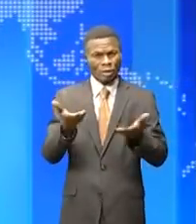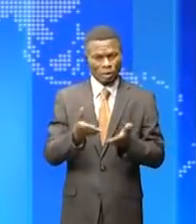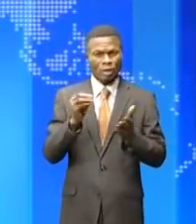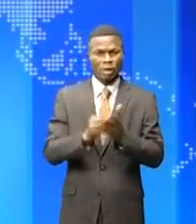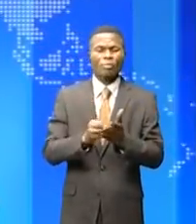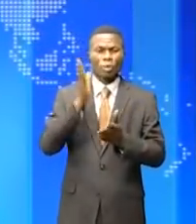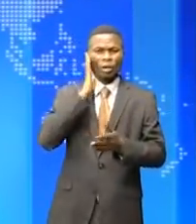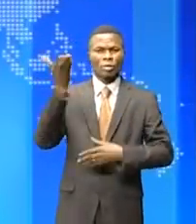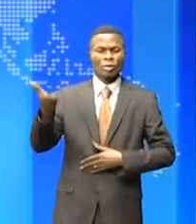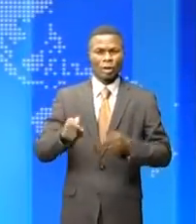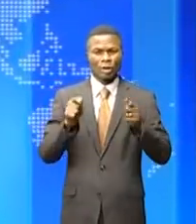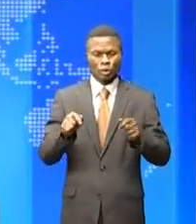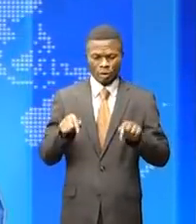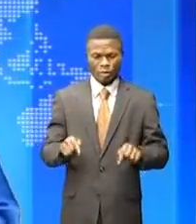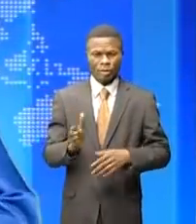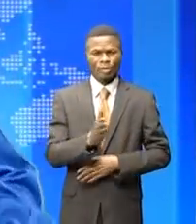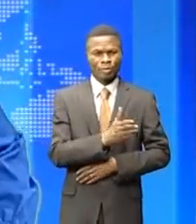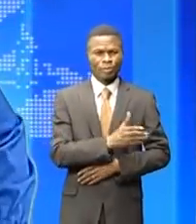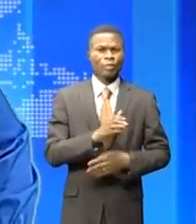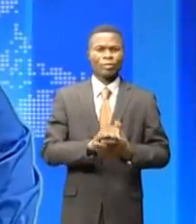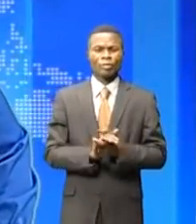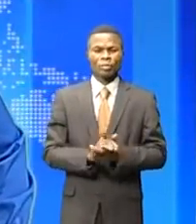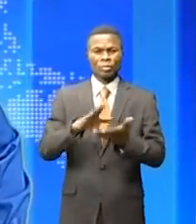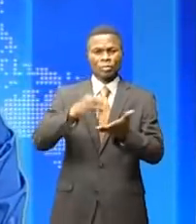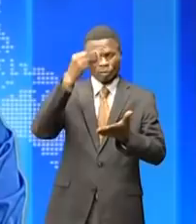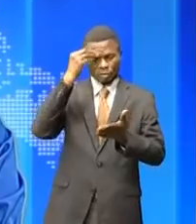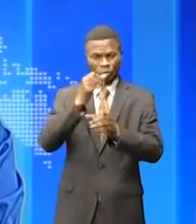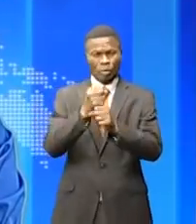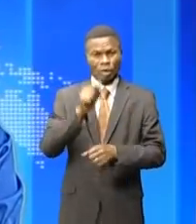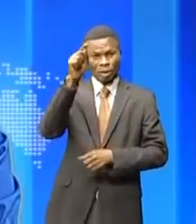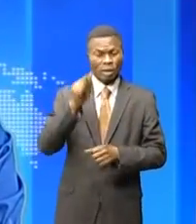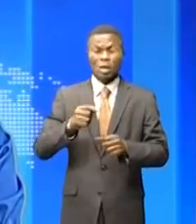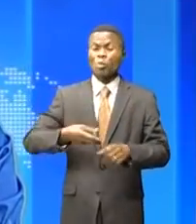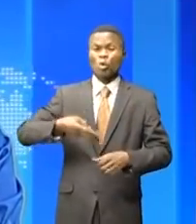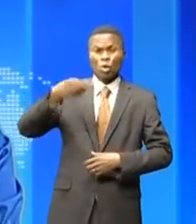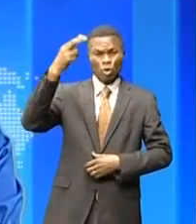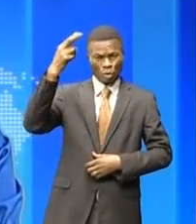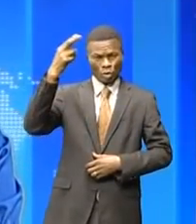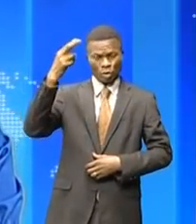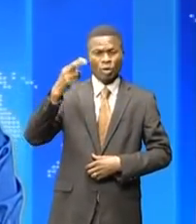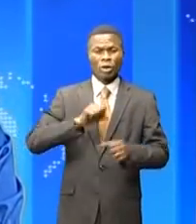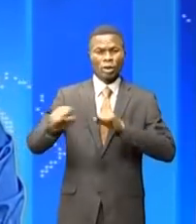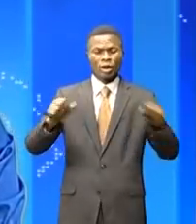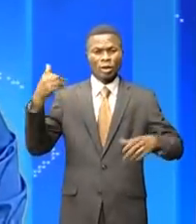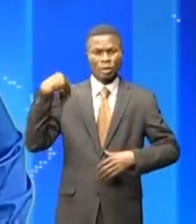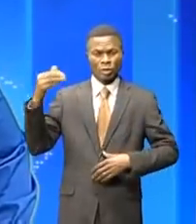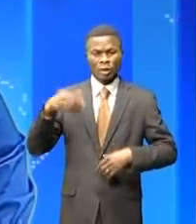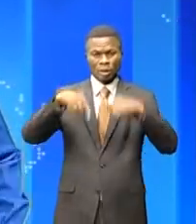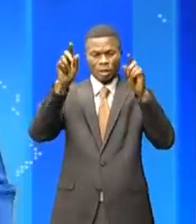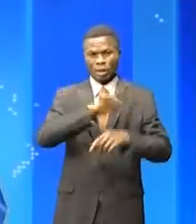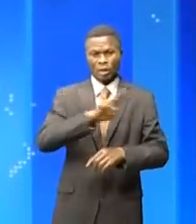de plus bienvenu à ce journal les élèves qui ont obtenu grandes distinctions aux examens d'état édition